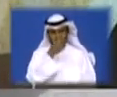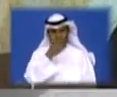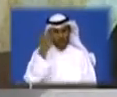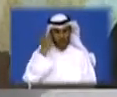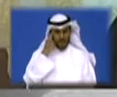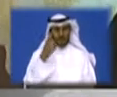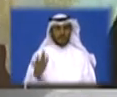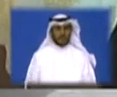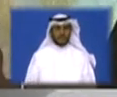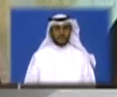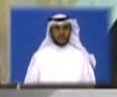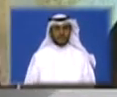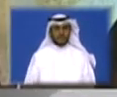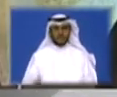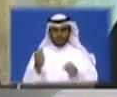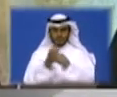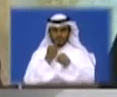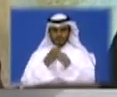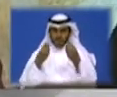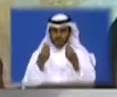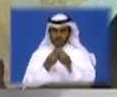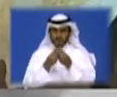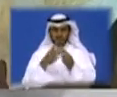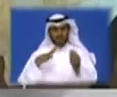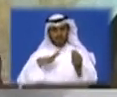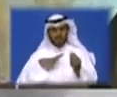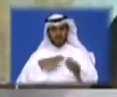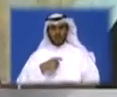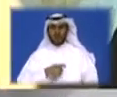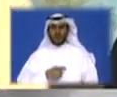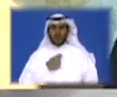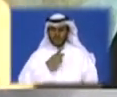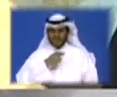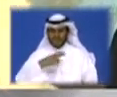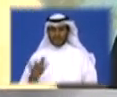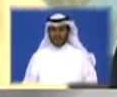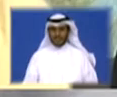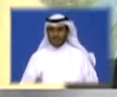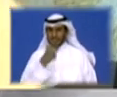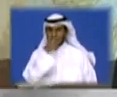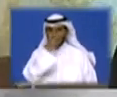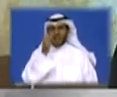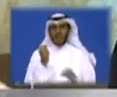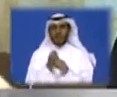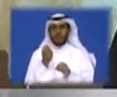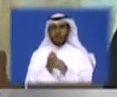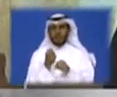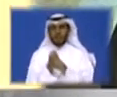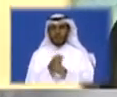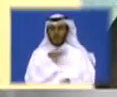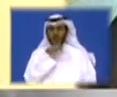نزع الملكية، وكذلك كرمنا من أقدم موظفين الإدارة.